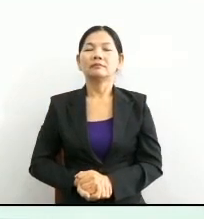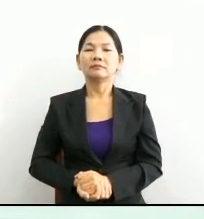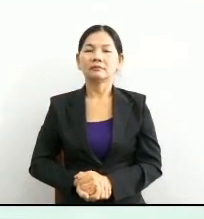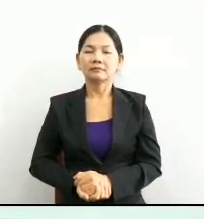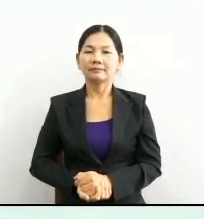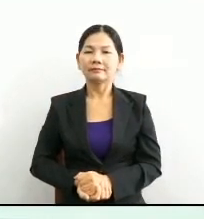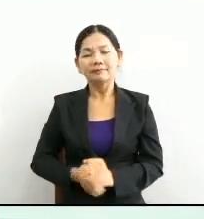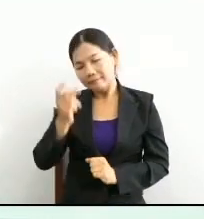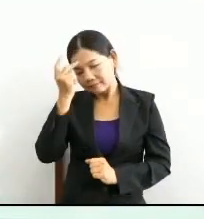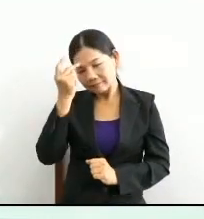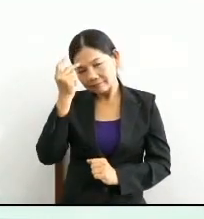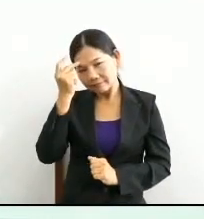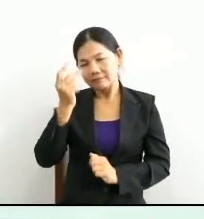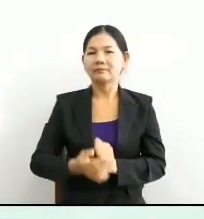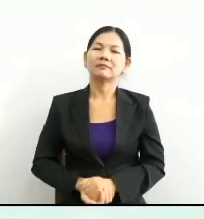kết mớ